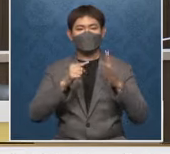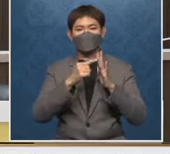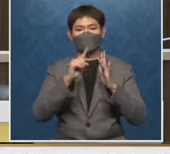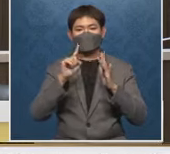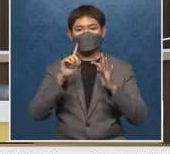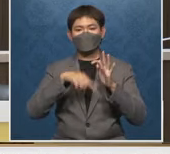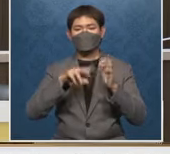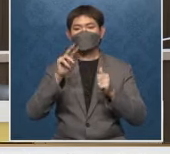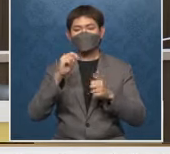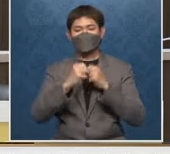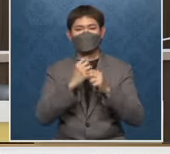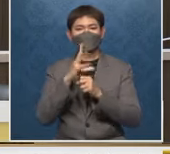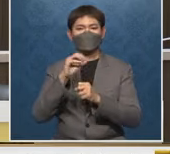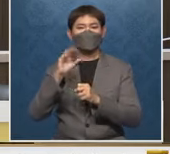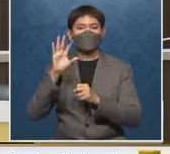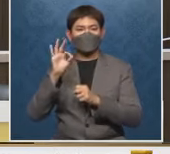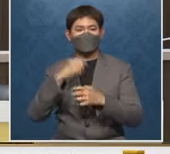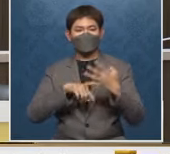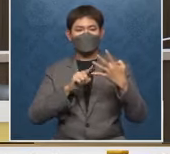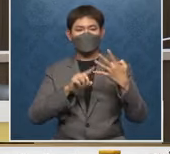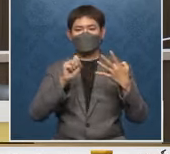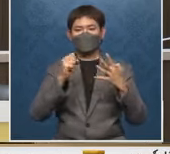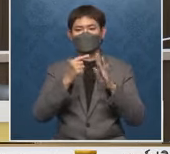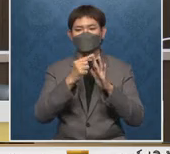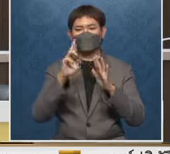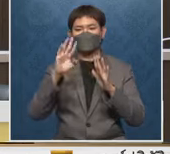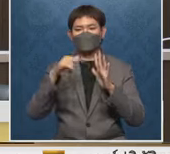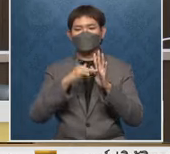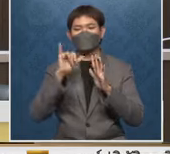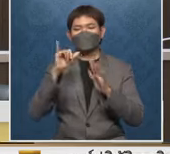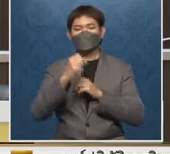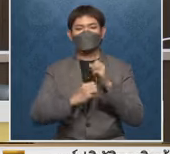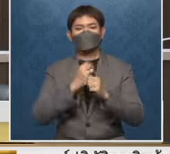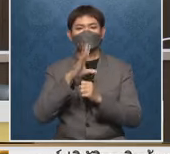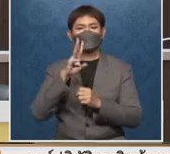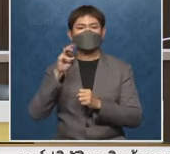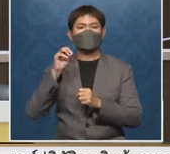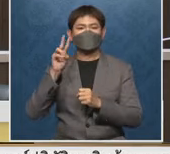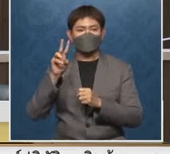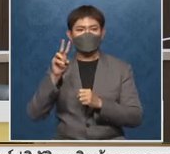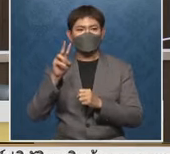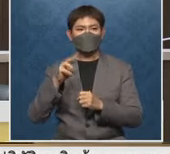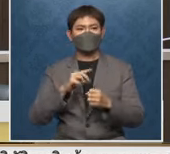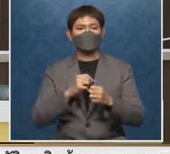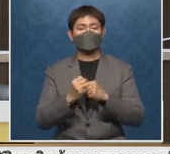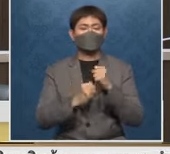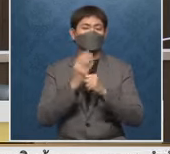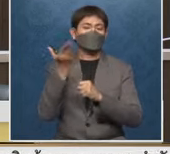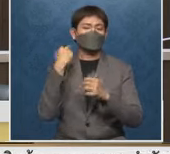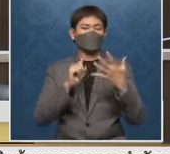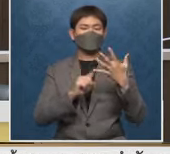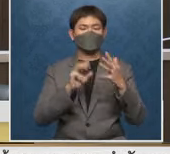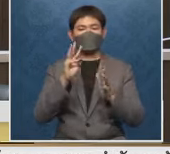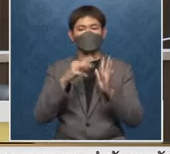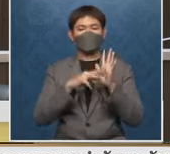ลปี2559นายสุรชัยแซ่ด่านปี2562และปีที่ผ่านมานายวัน